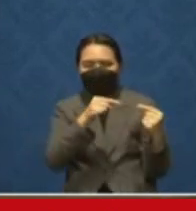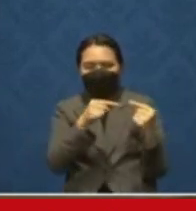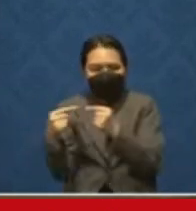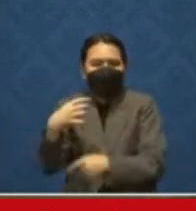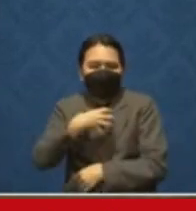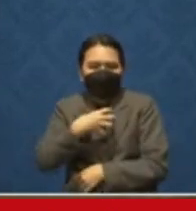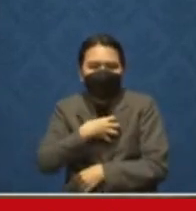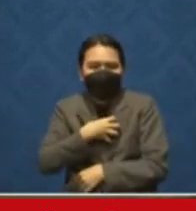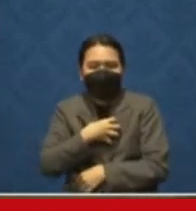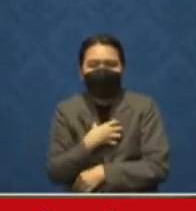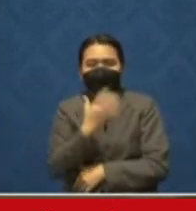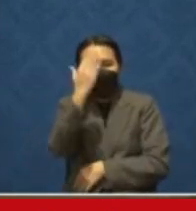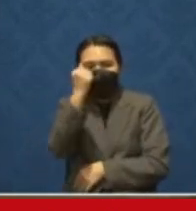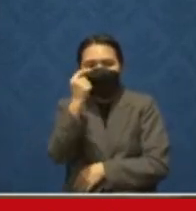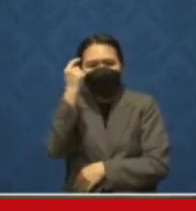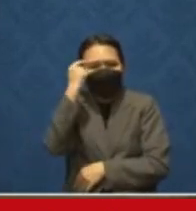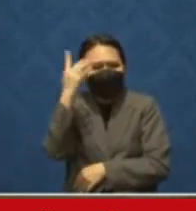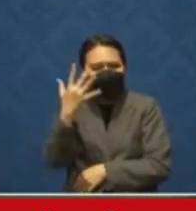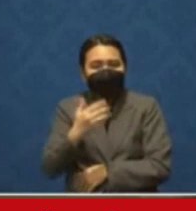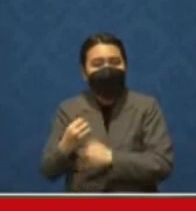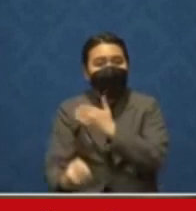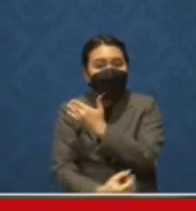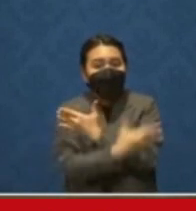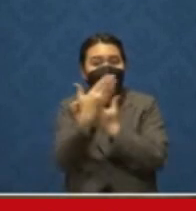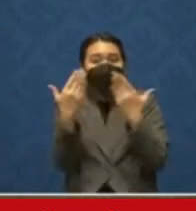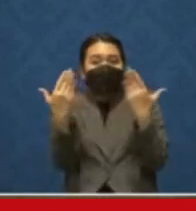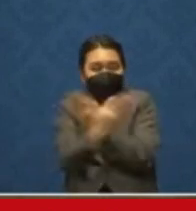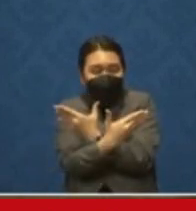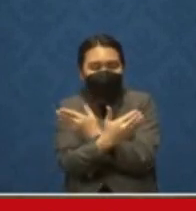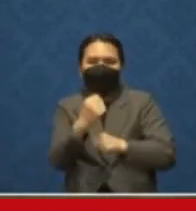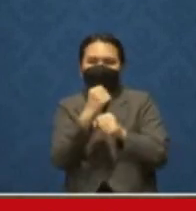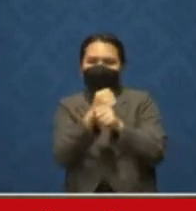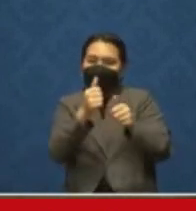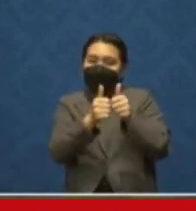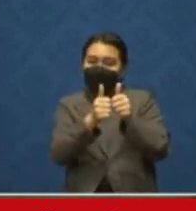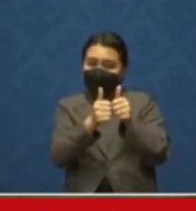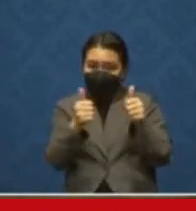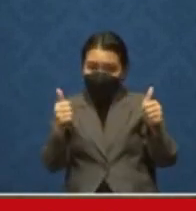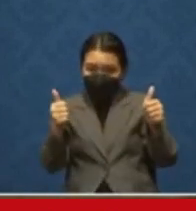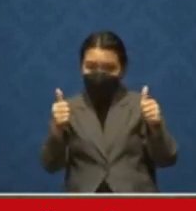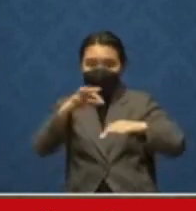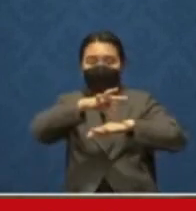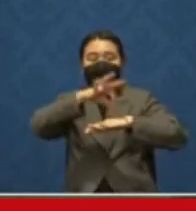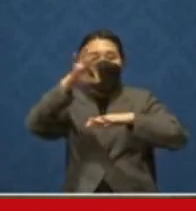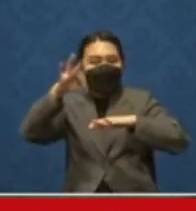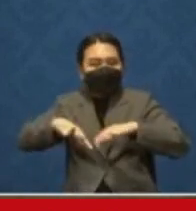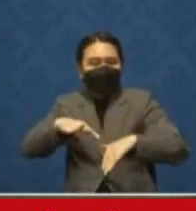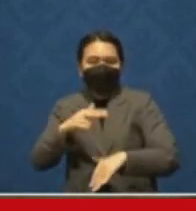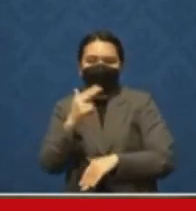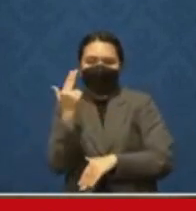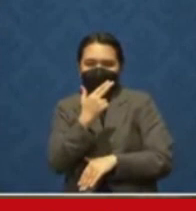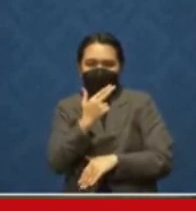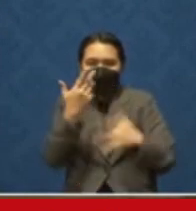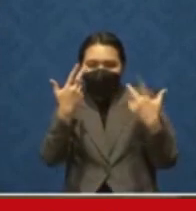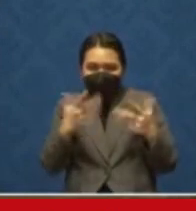ปัญหาก็คือความที่ว่าจังอยากอยู่อย่างเป็นต่ออุ้ยทำไมท่านไม่